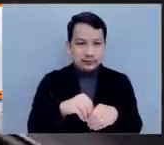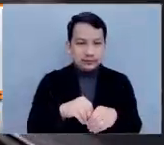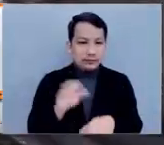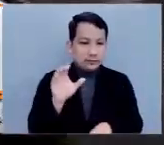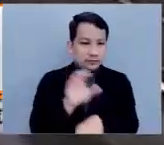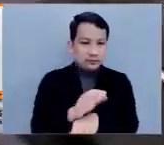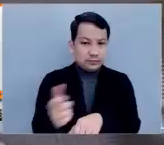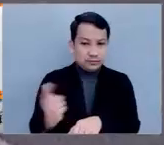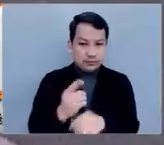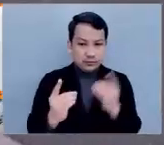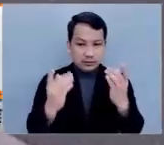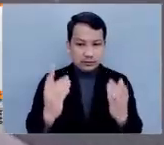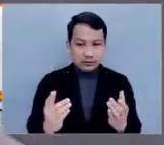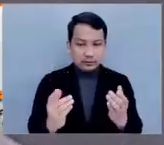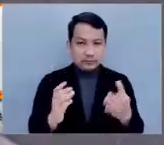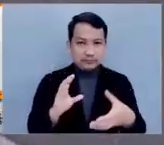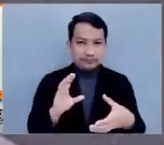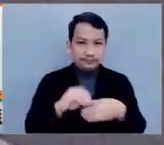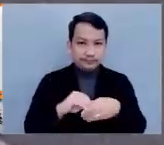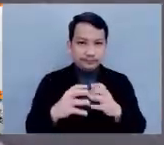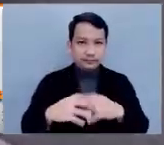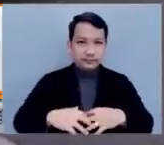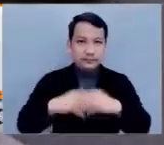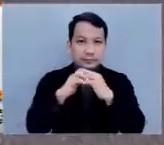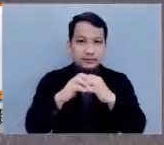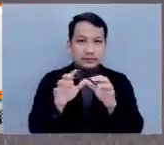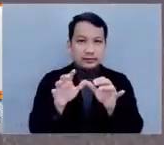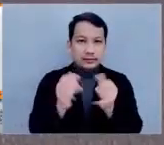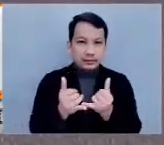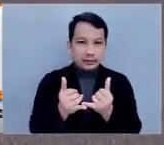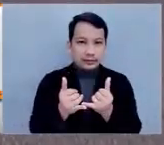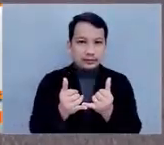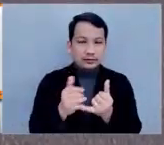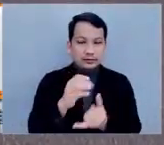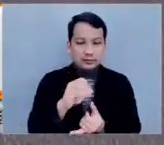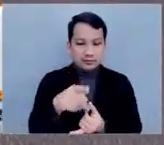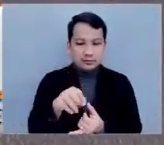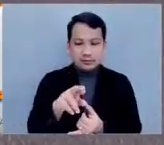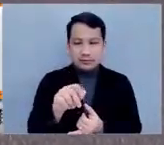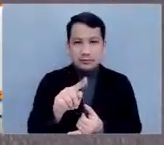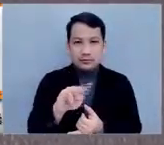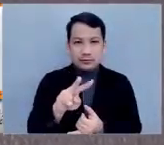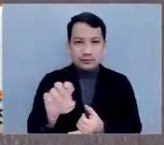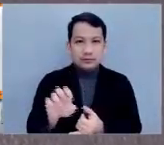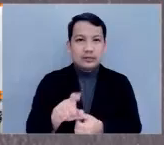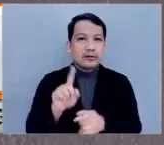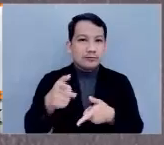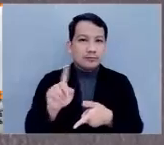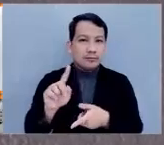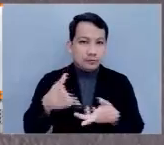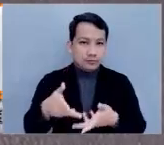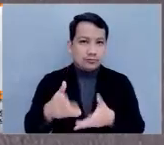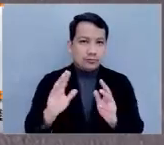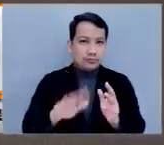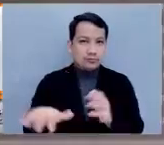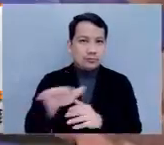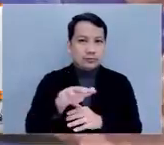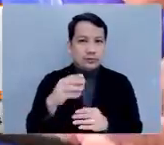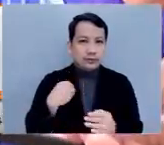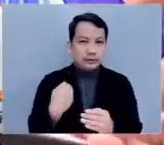mga driver at operator na bumuo ng kooperatiba o korporasyon kung saan iisang prangkisa lang ang ibibigay para sa lahat ng mayiging